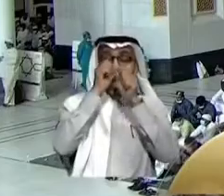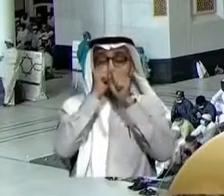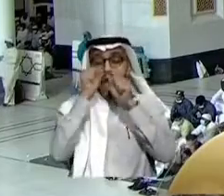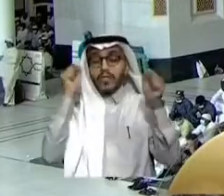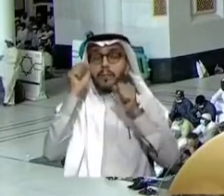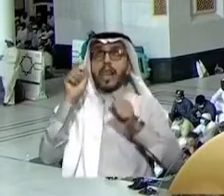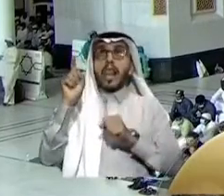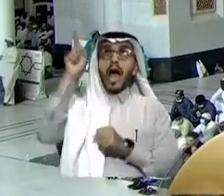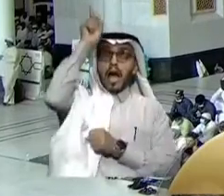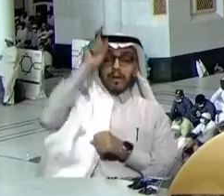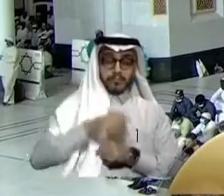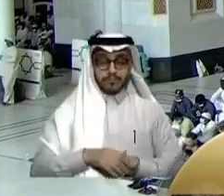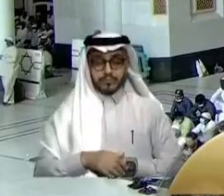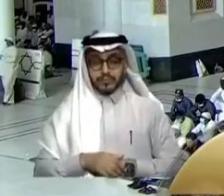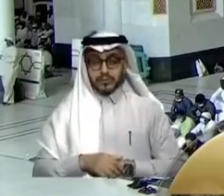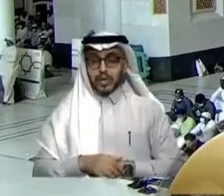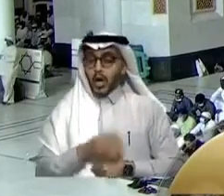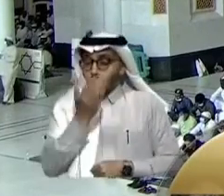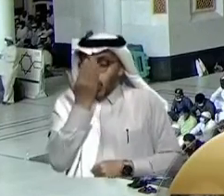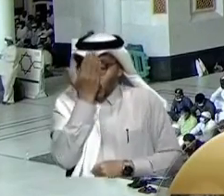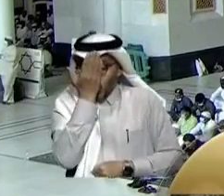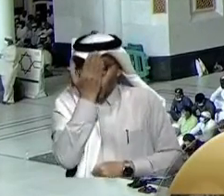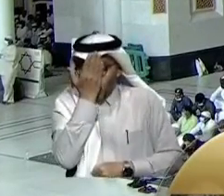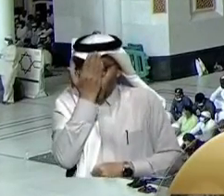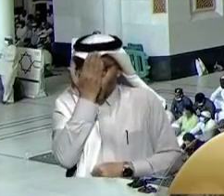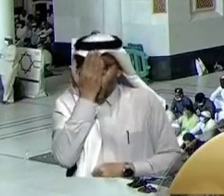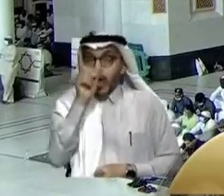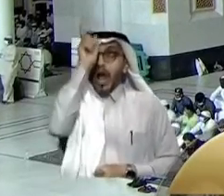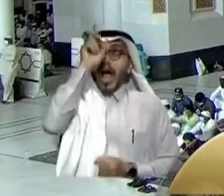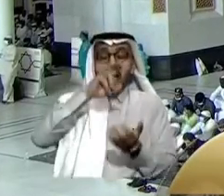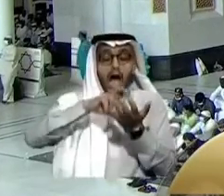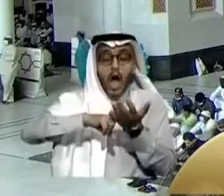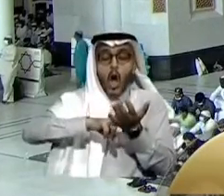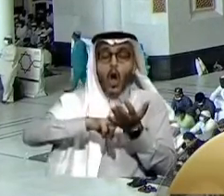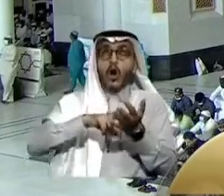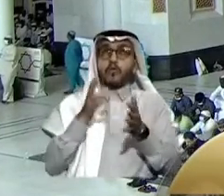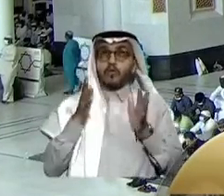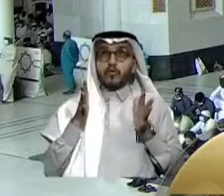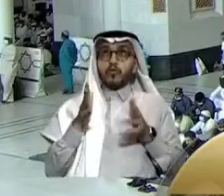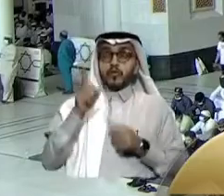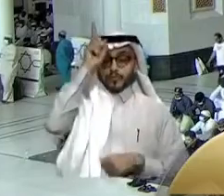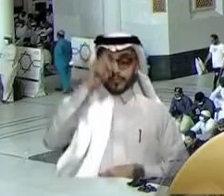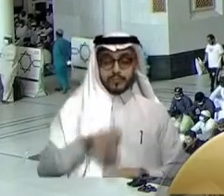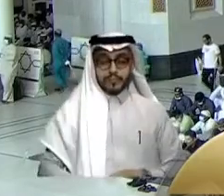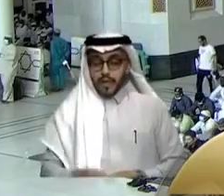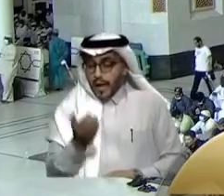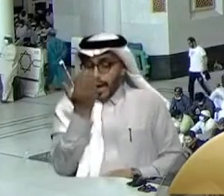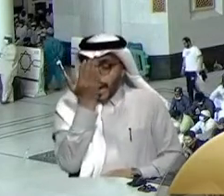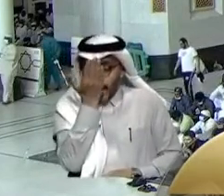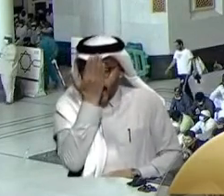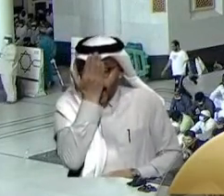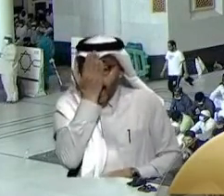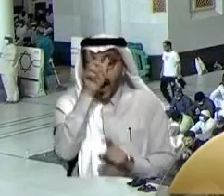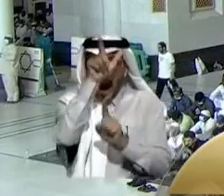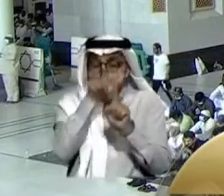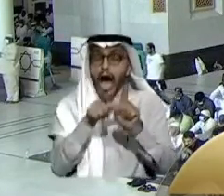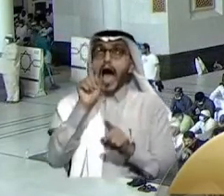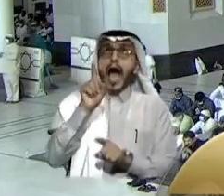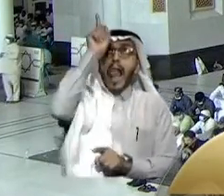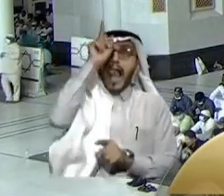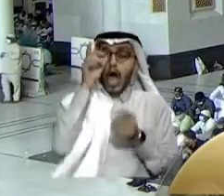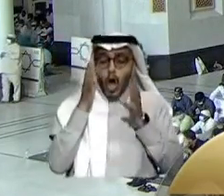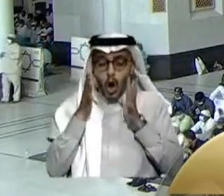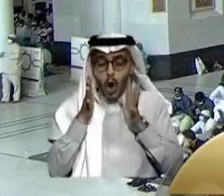الجلال، تألهه الخلائق تعظيما وخشوعا، تألهه الخلائق تعظيما